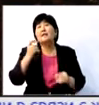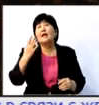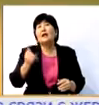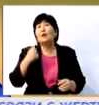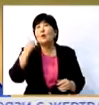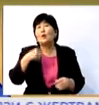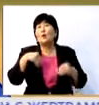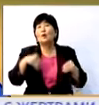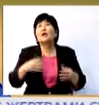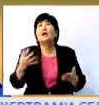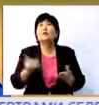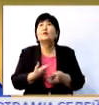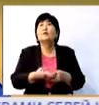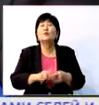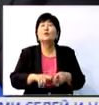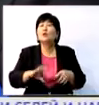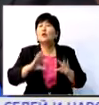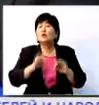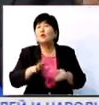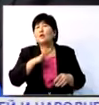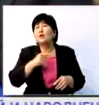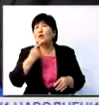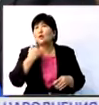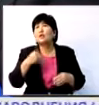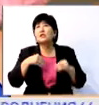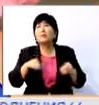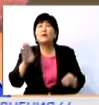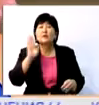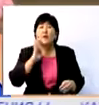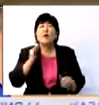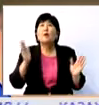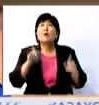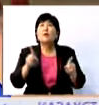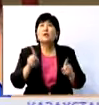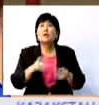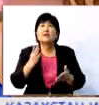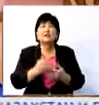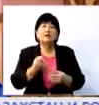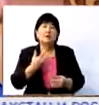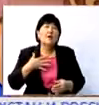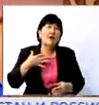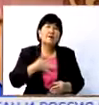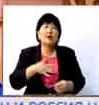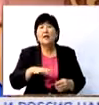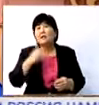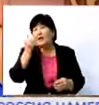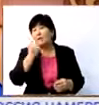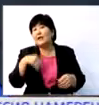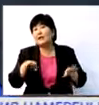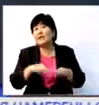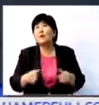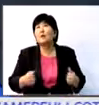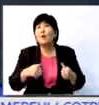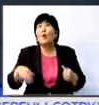Сельскохозяйственный год для аграриев выдался очень сложным. Были большие трудности с поливной водой. Природа тоже заставила немало поволноваться. Но благодаря совместными